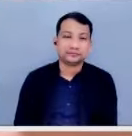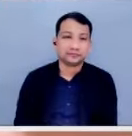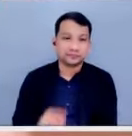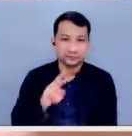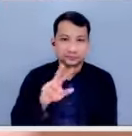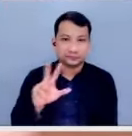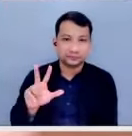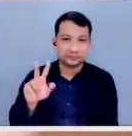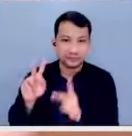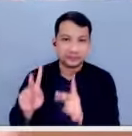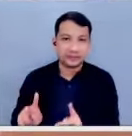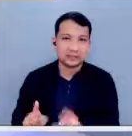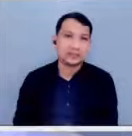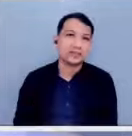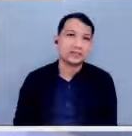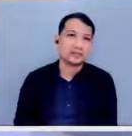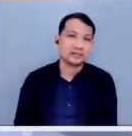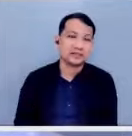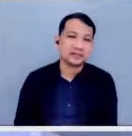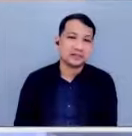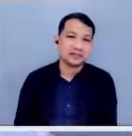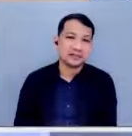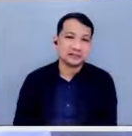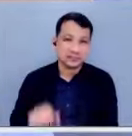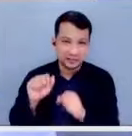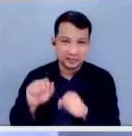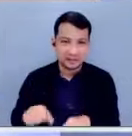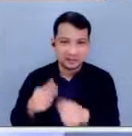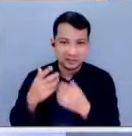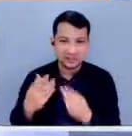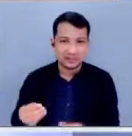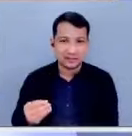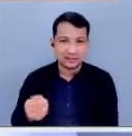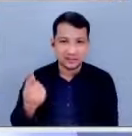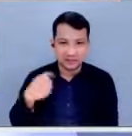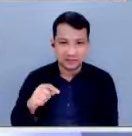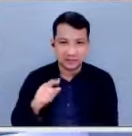persons. Oo, parang kaya na namin tong ubusin. Titikman na natin to. Okay.